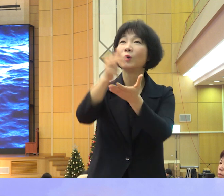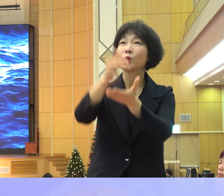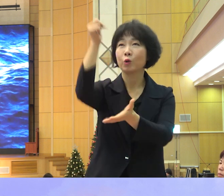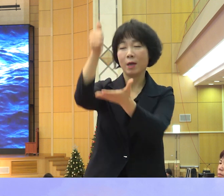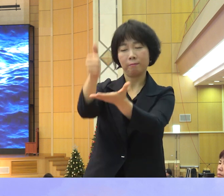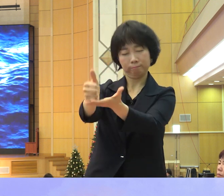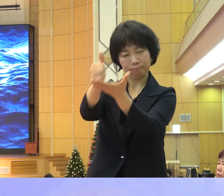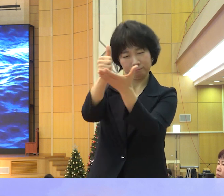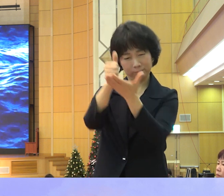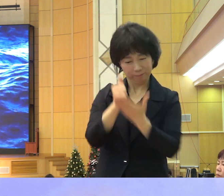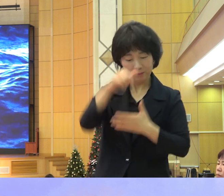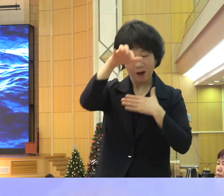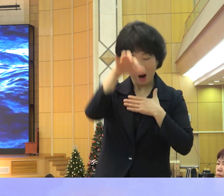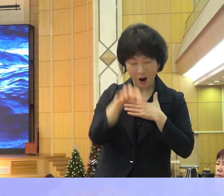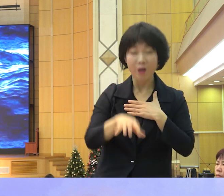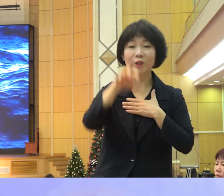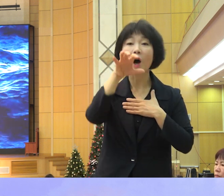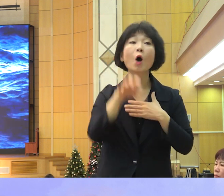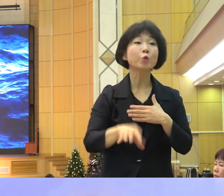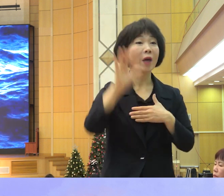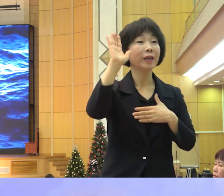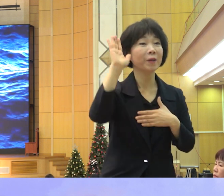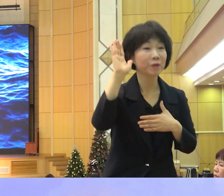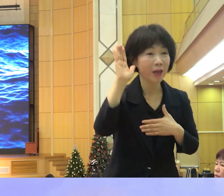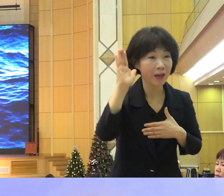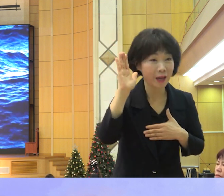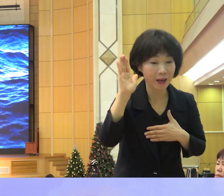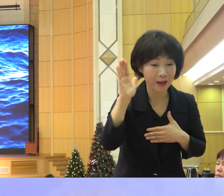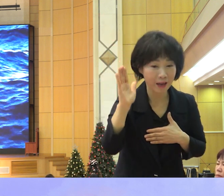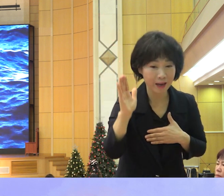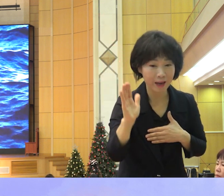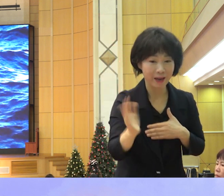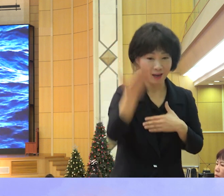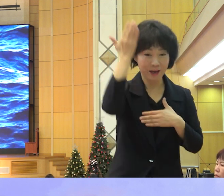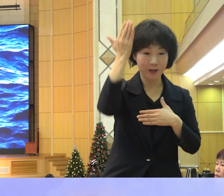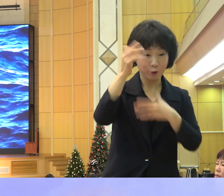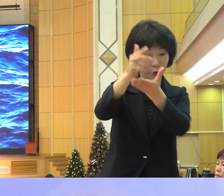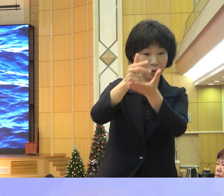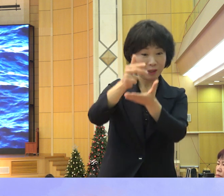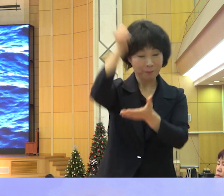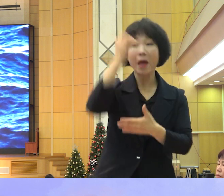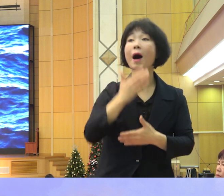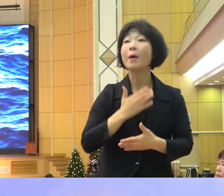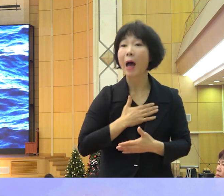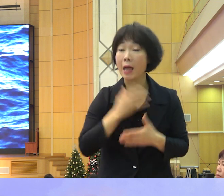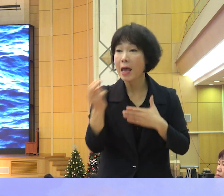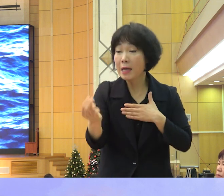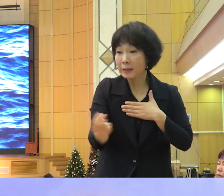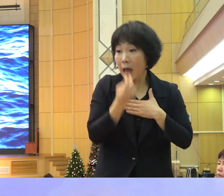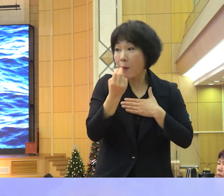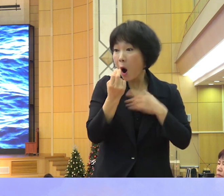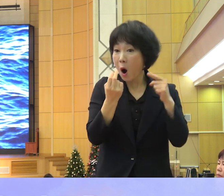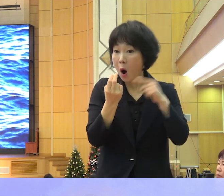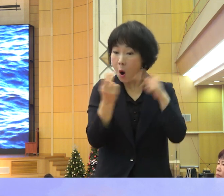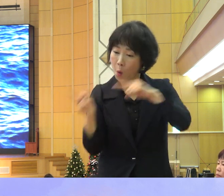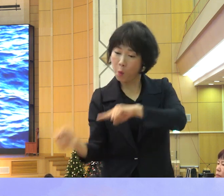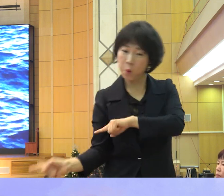영원하도록 주의 거처 되겠네. 나의